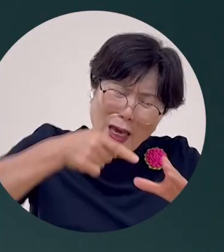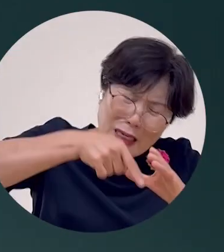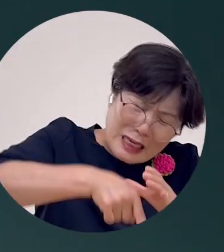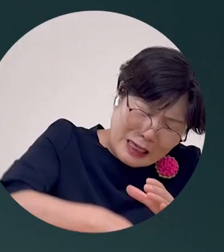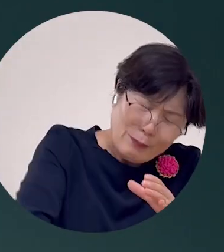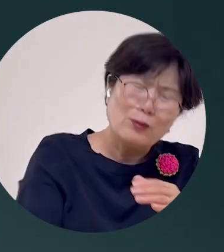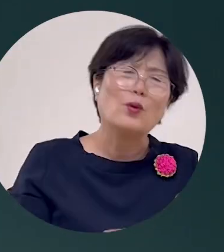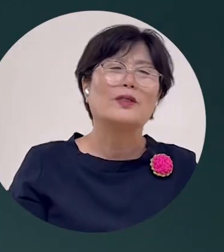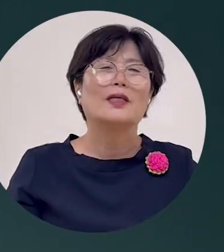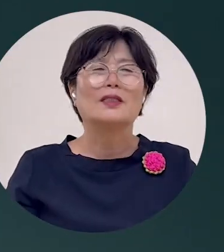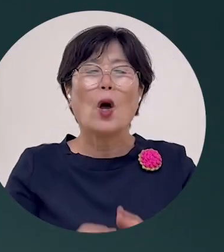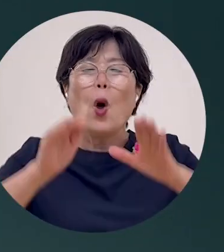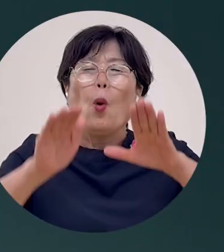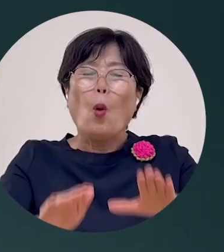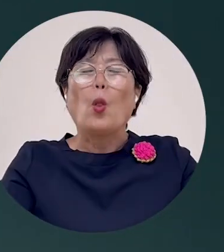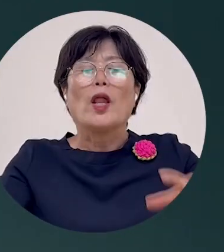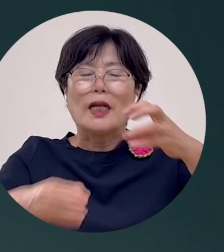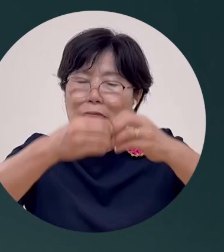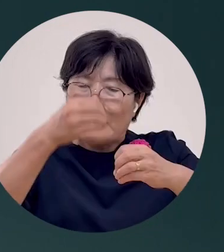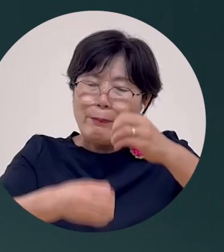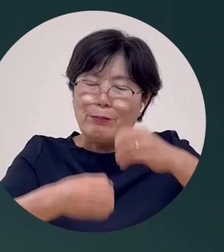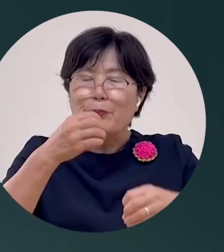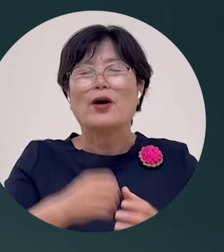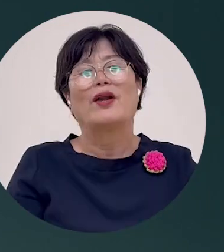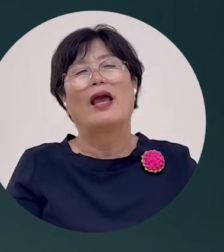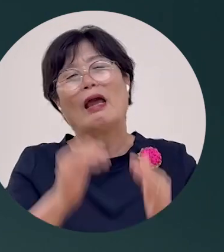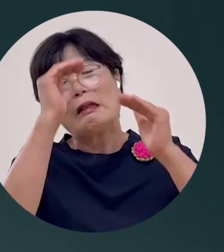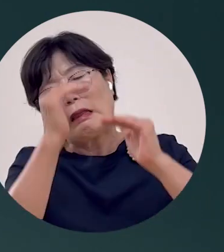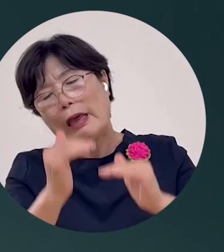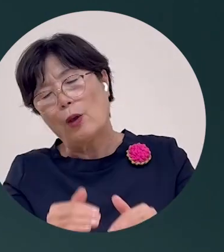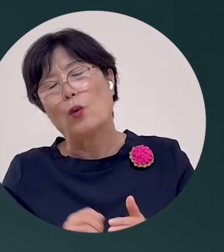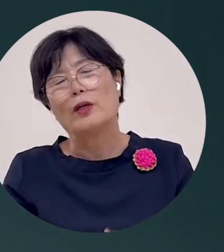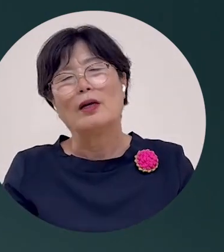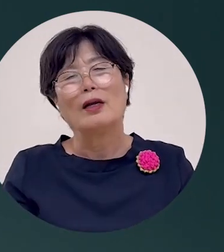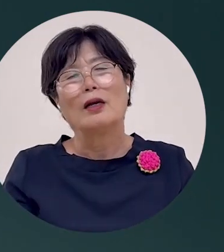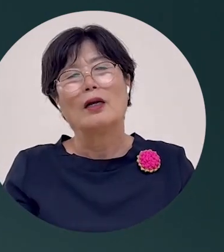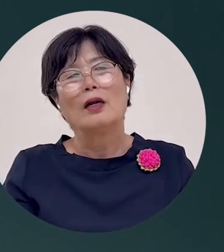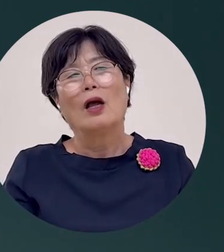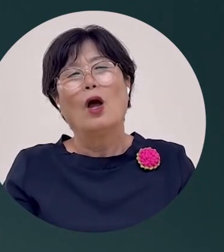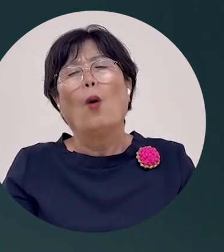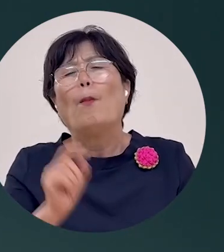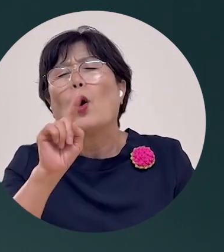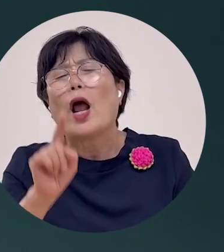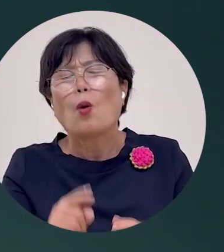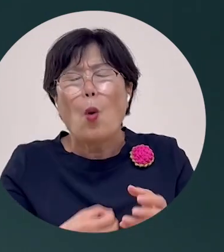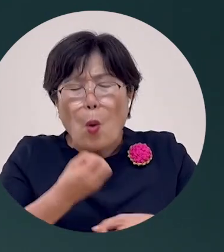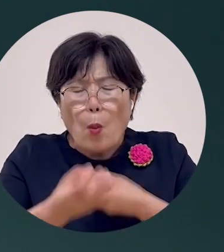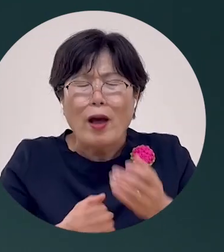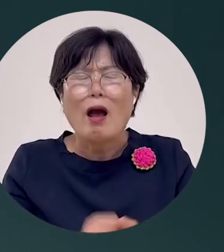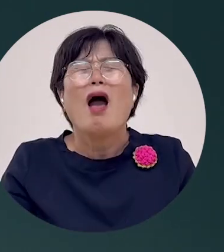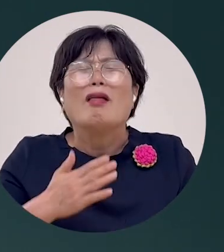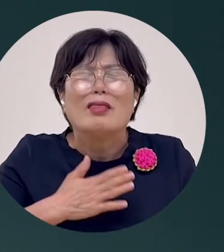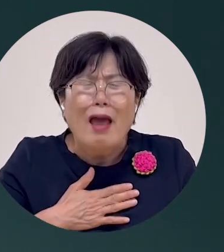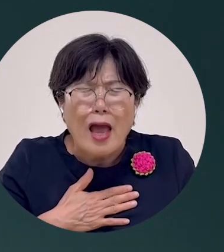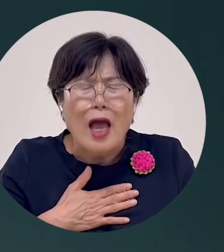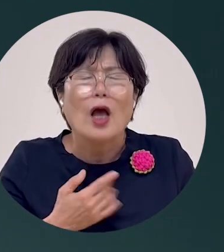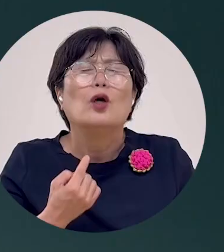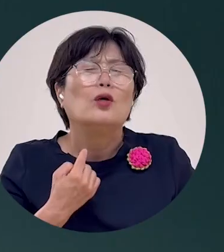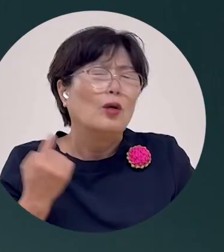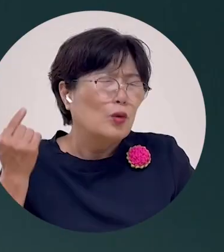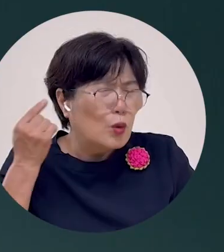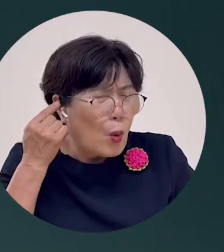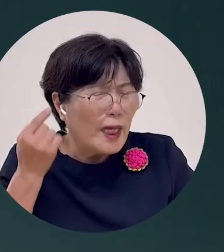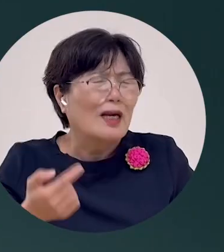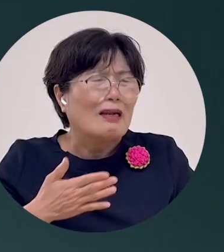곳에서 오늘 시편의 인물은 뭐라고 고백하고 있냐면요, 내 소리를 들으시고